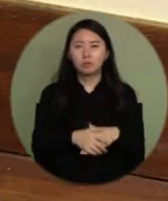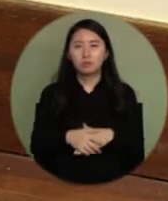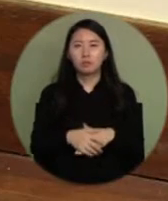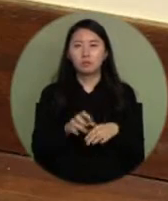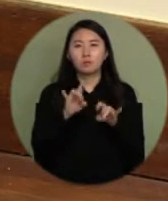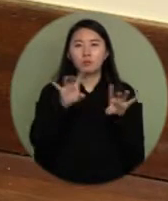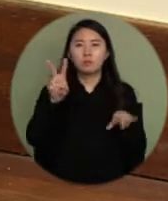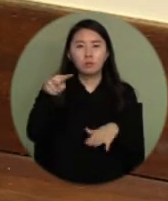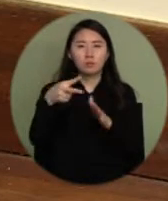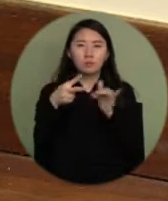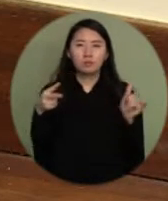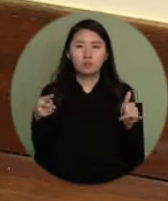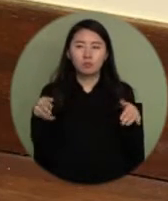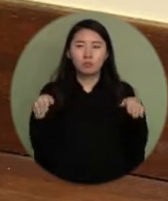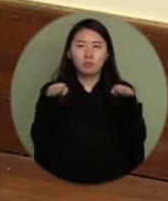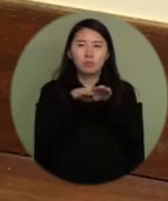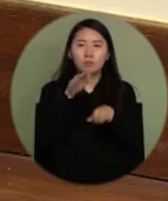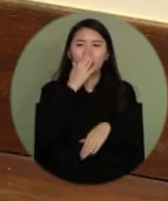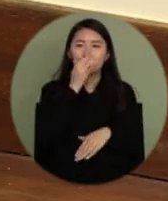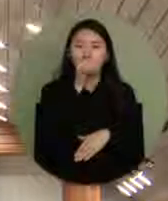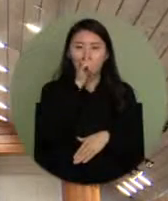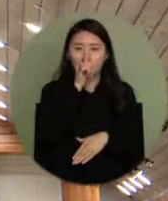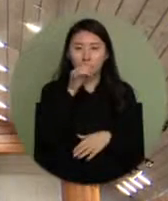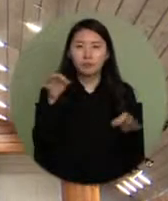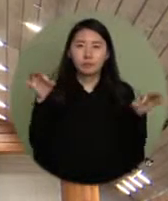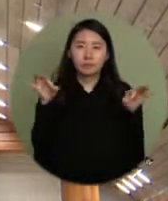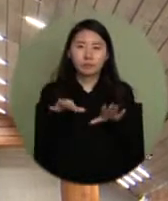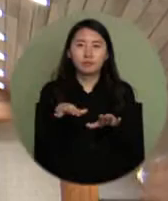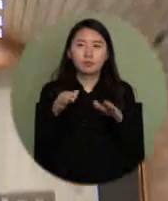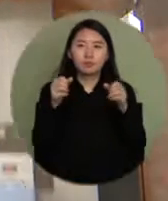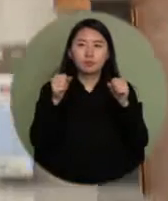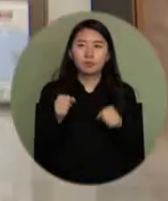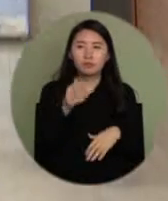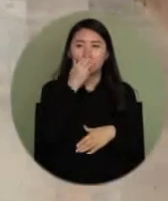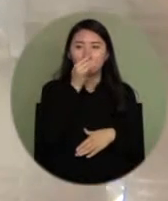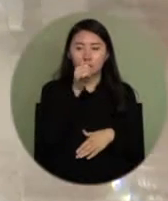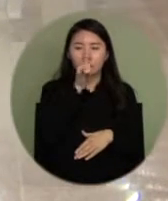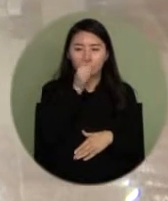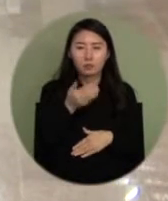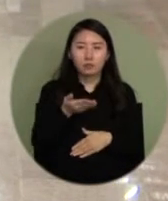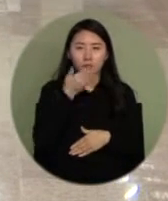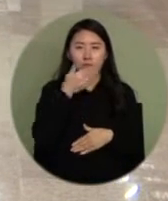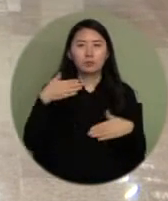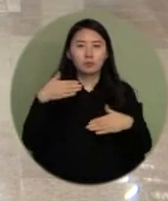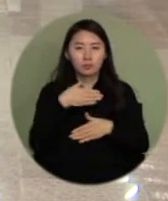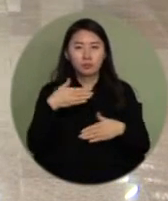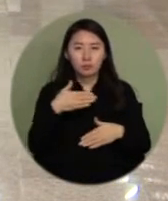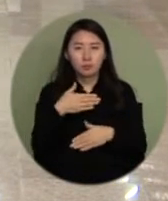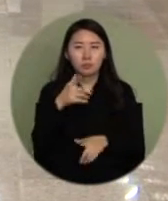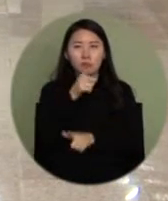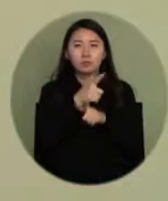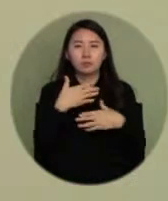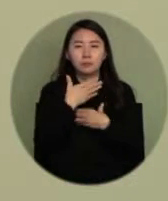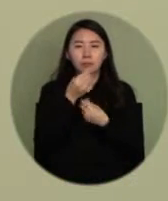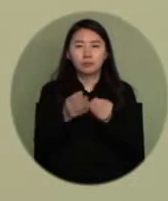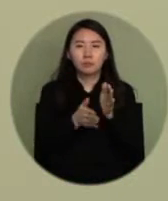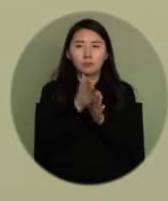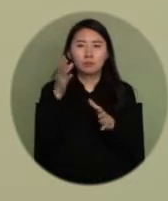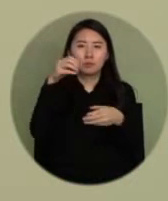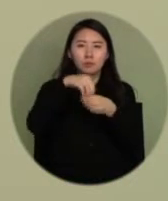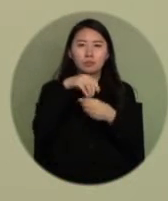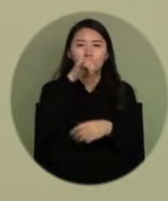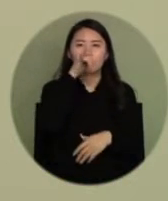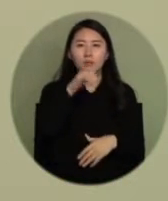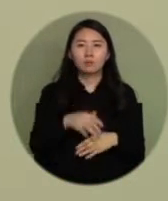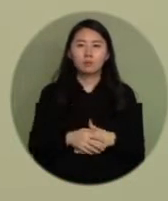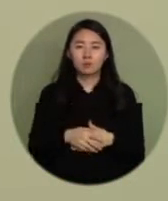각 200명을 수용할 수 있는 규모로 단기 체류가 가능하도록 취사와 샤워시설 같은 편의시설도 갖출